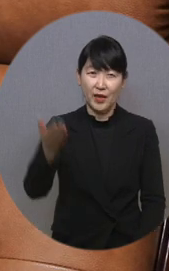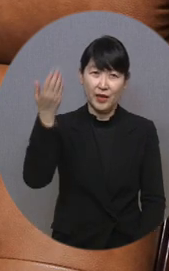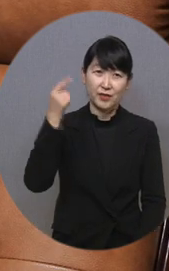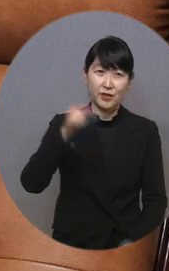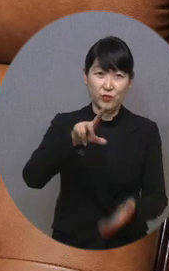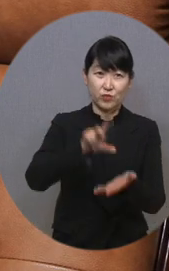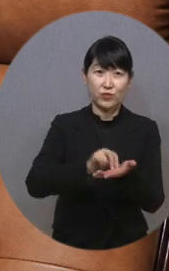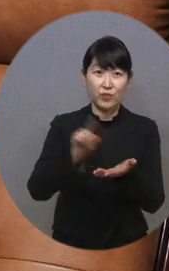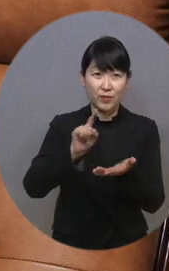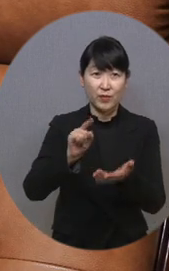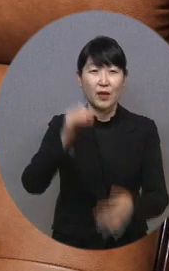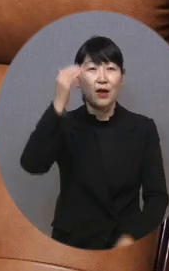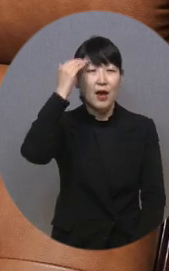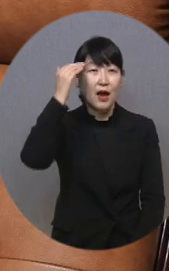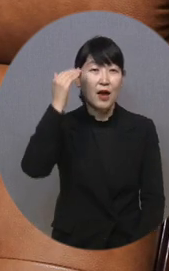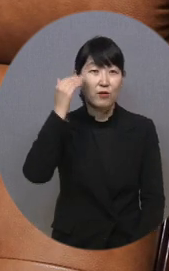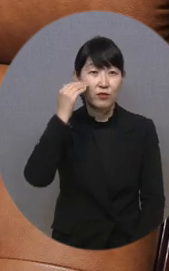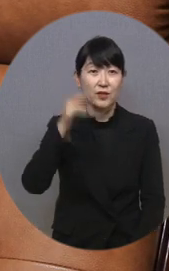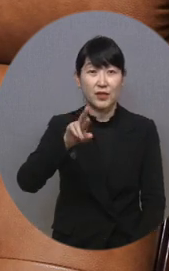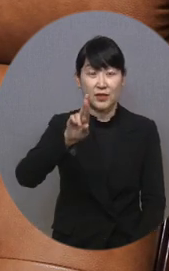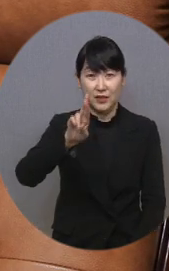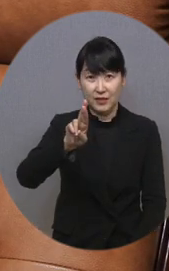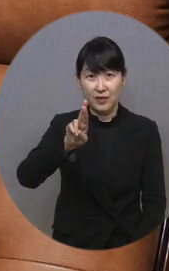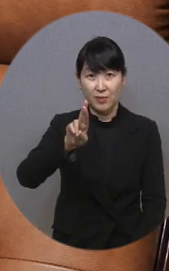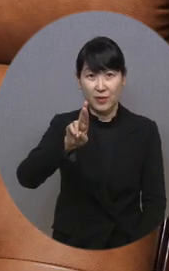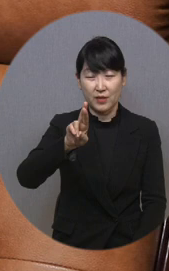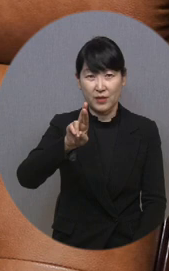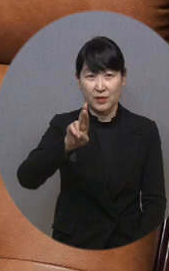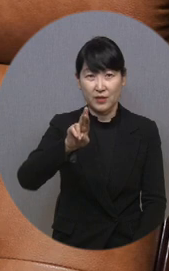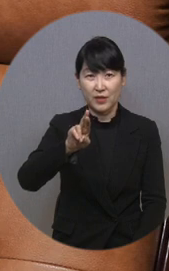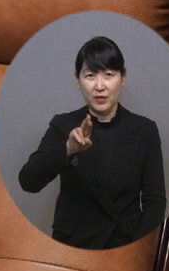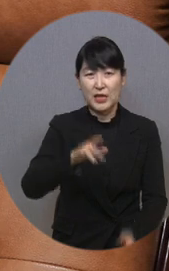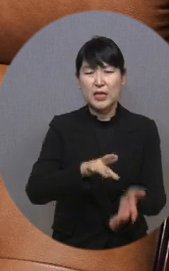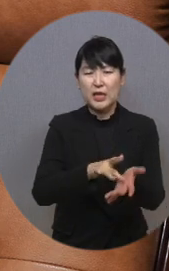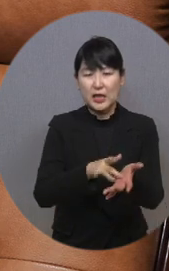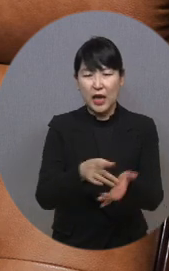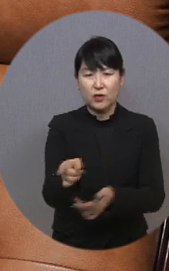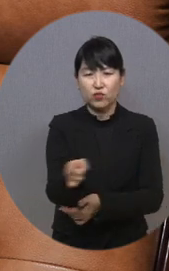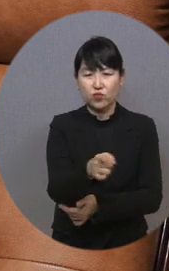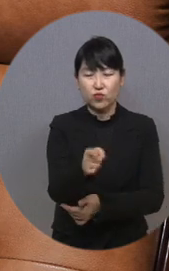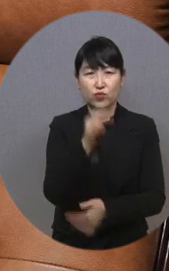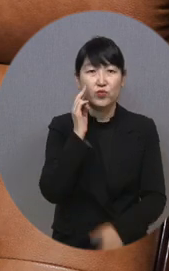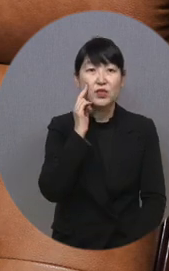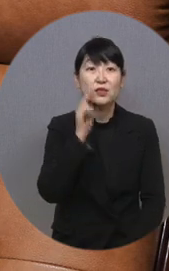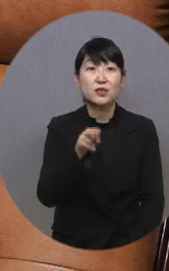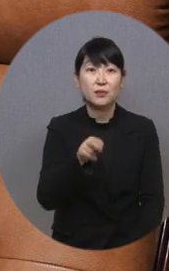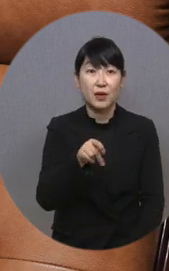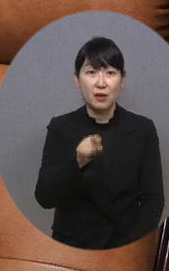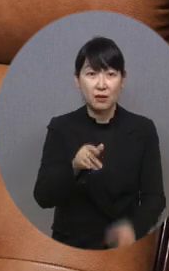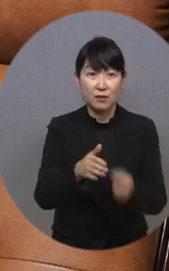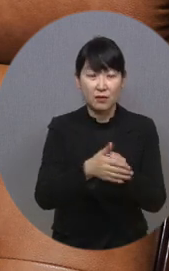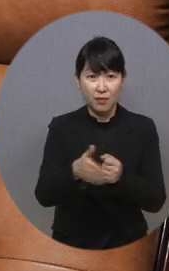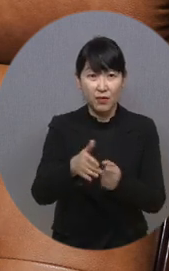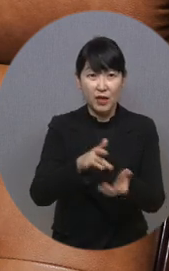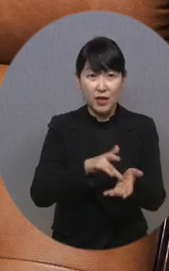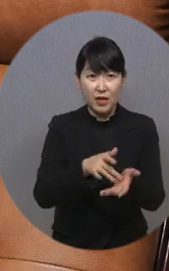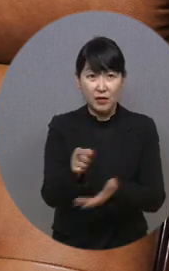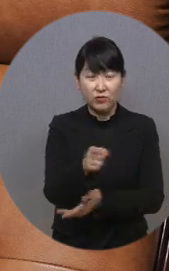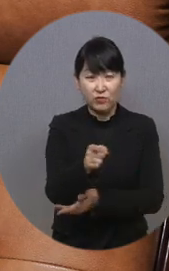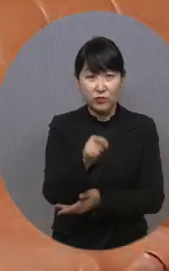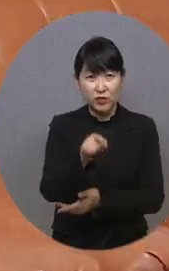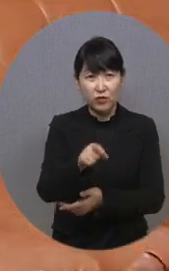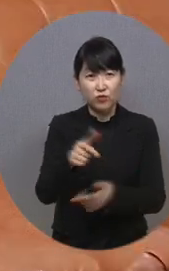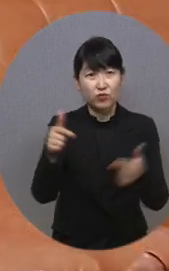것이 우리나라 인삼에 좀 농약이 같은 게 많다. 그래서 그럼 농약을 없앨 수 있는 방법이 없겠느냐.